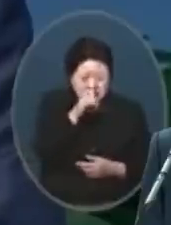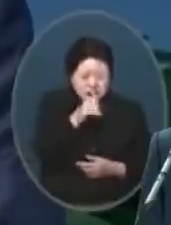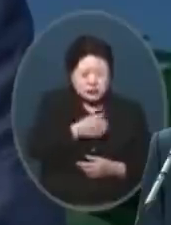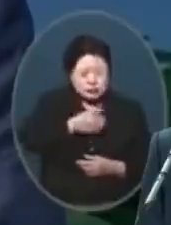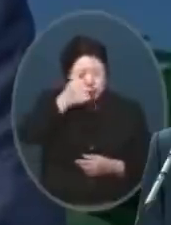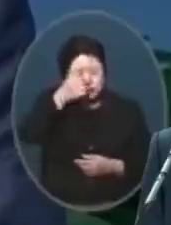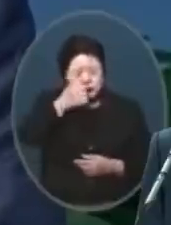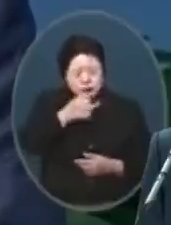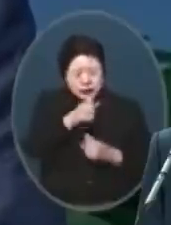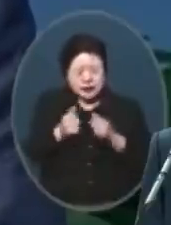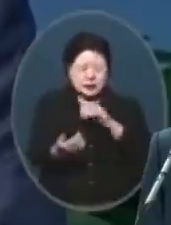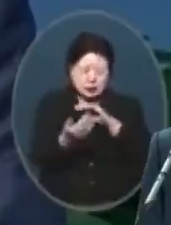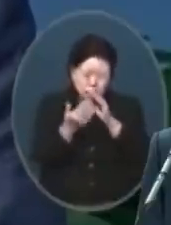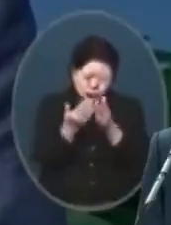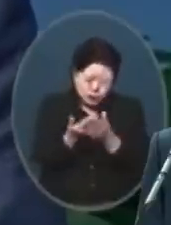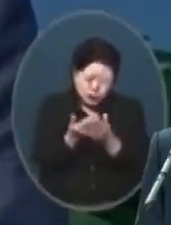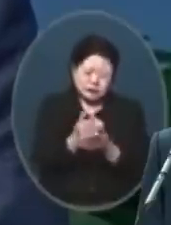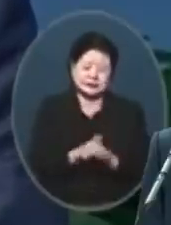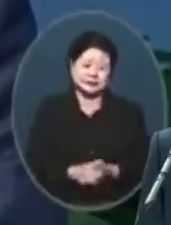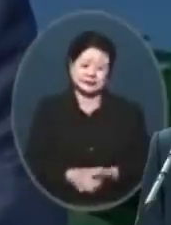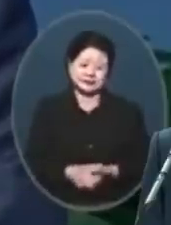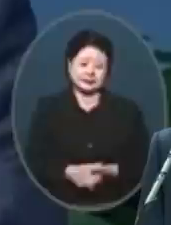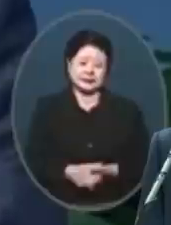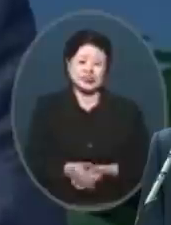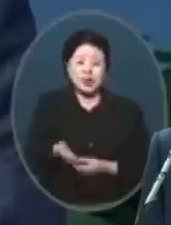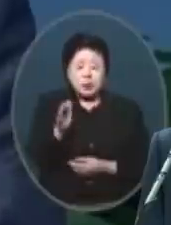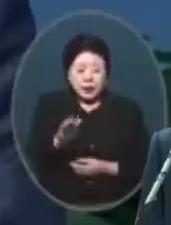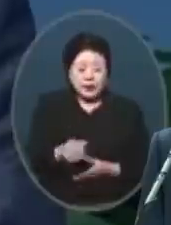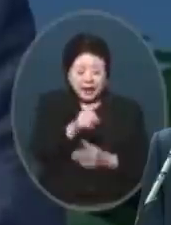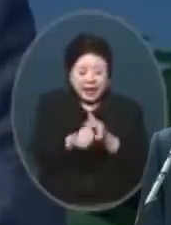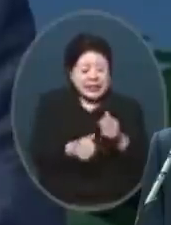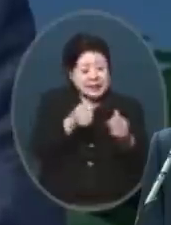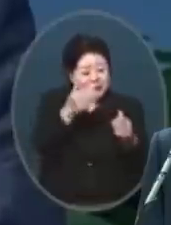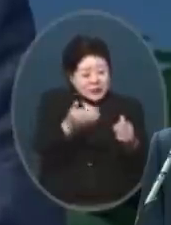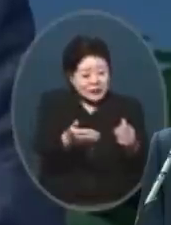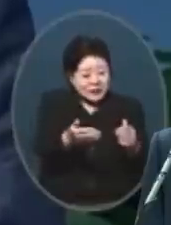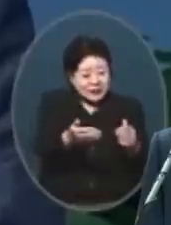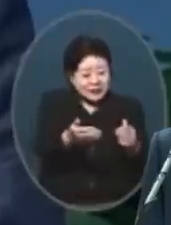꿈을 하나님이 이루어 주시옵소서. 그러면 하나님께서